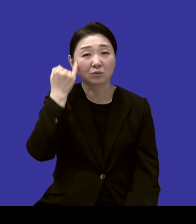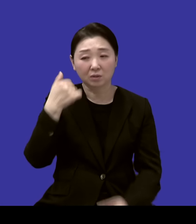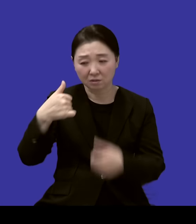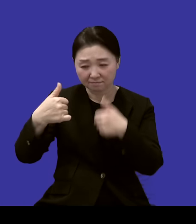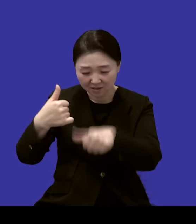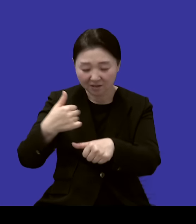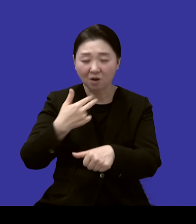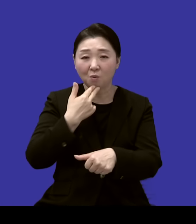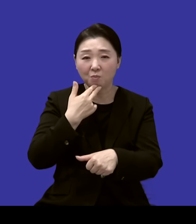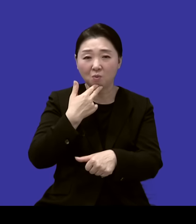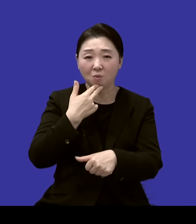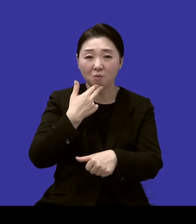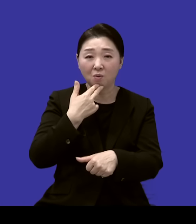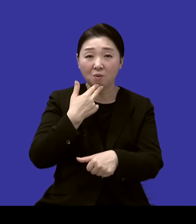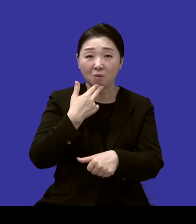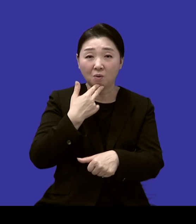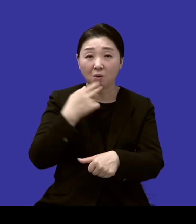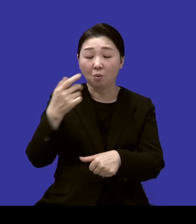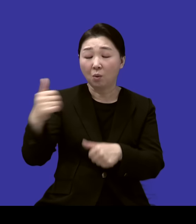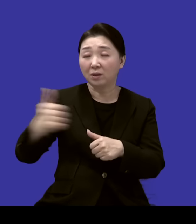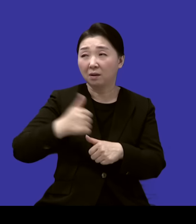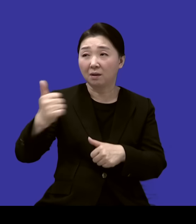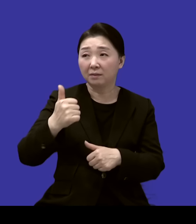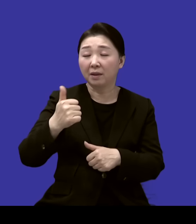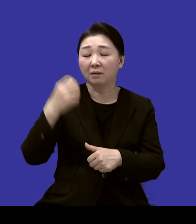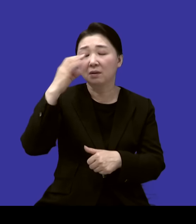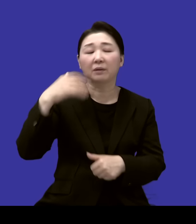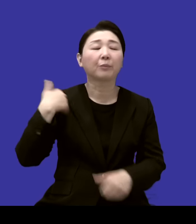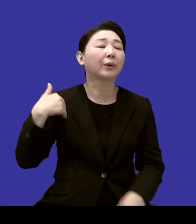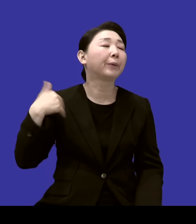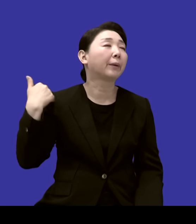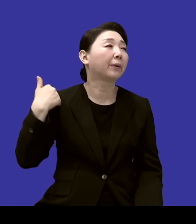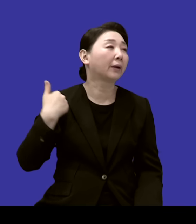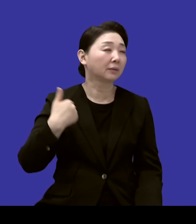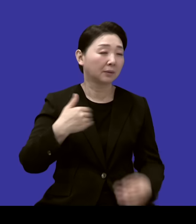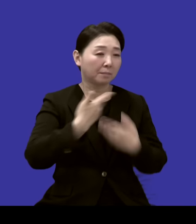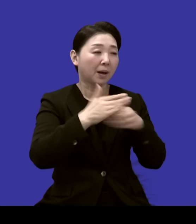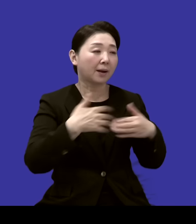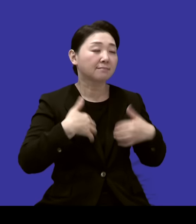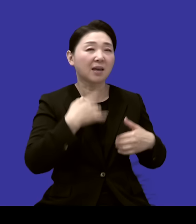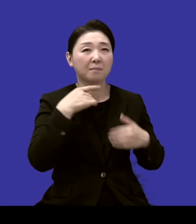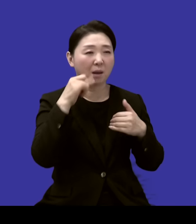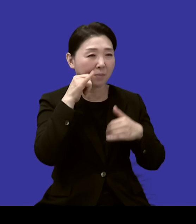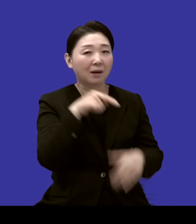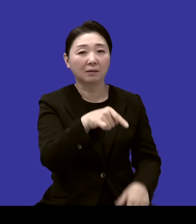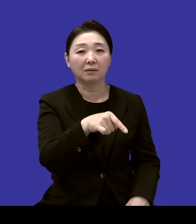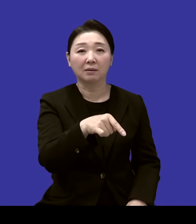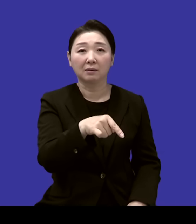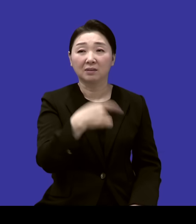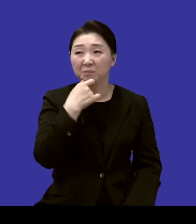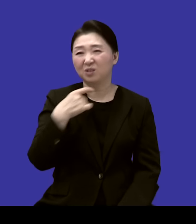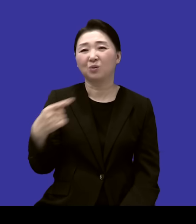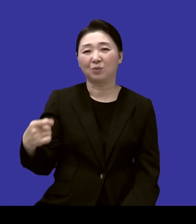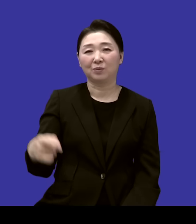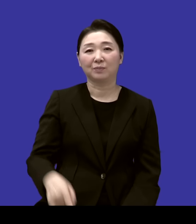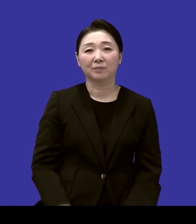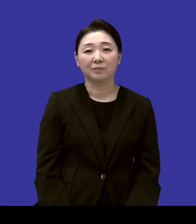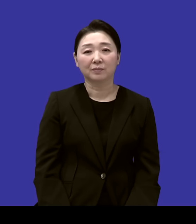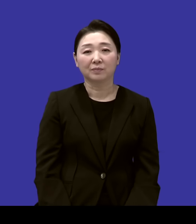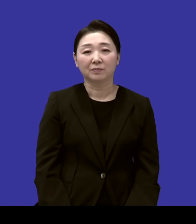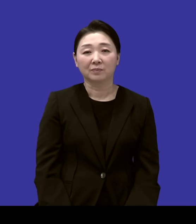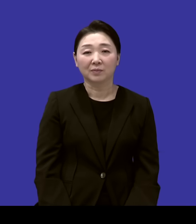하고 뭐 들락날락 하셔도 제가 모른 척하고 예. 방에서 제가 게임만 하고 있고 예. 그래서 되게 싫어하셨는데 음. 그래도 제가 가장